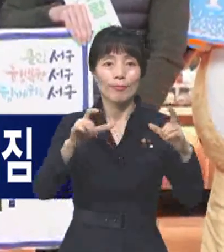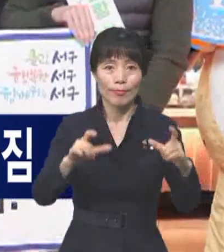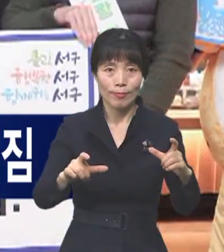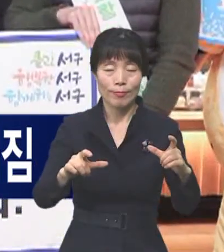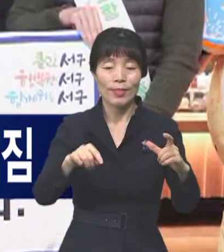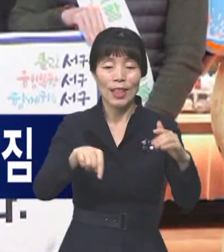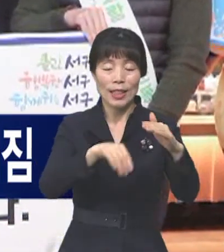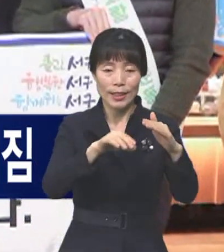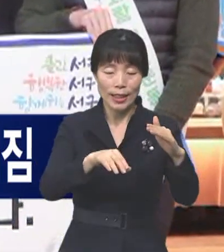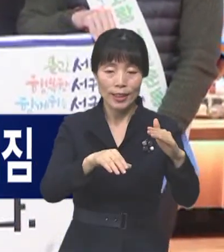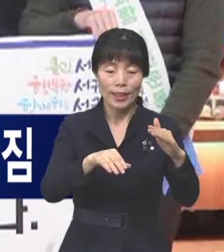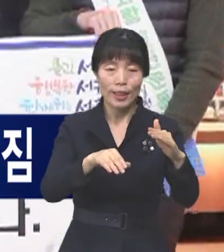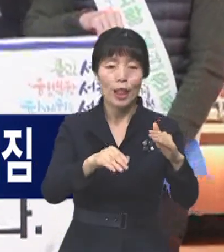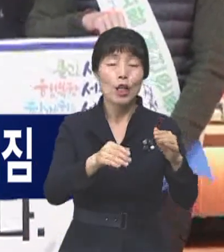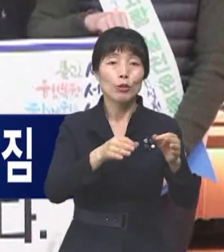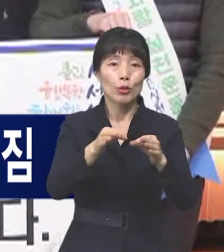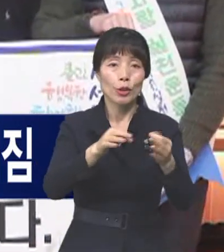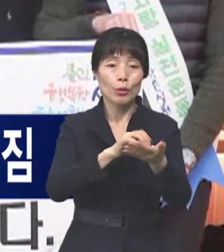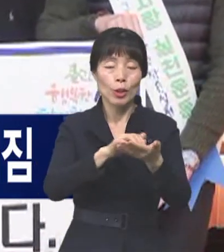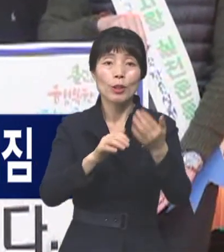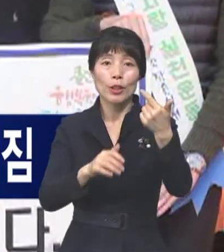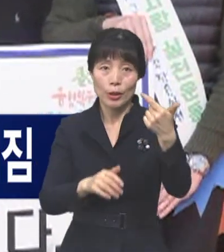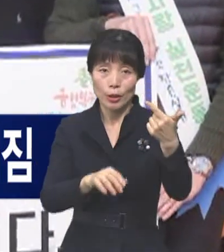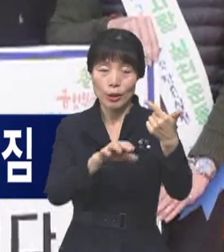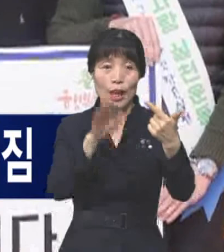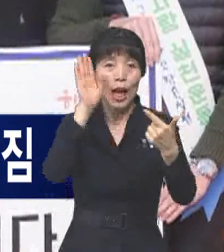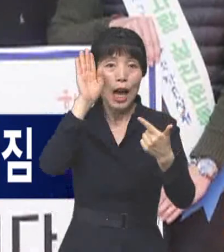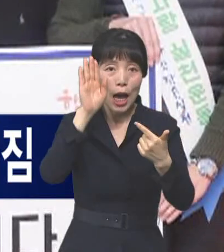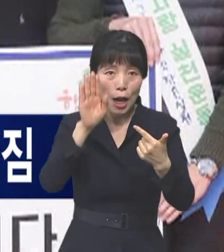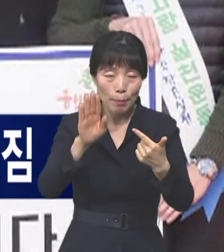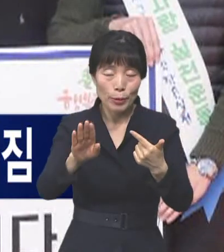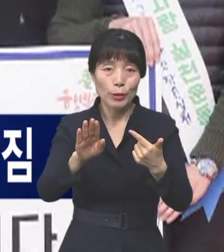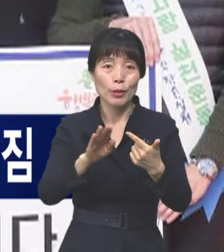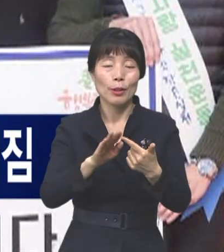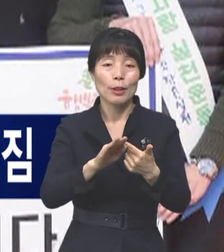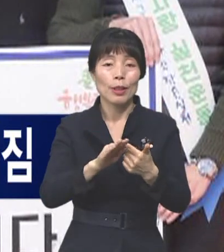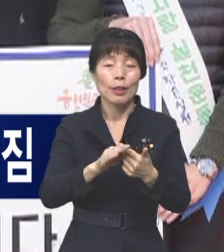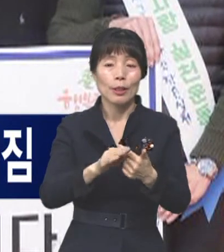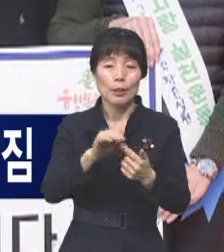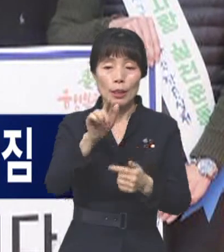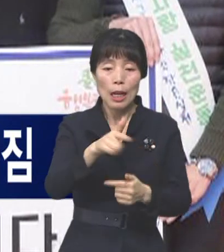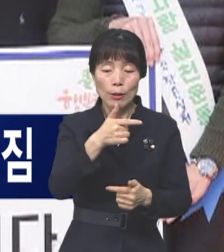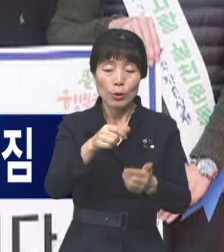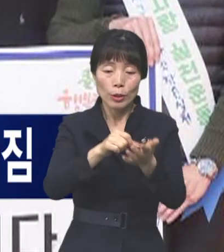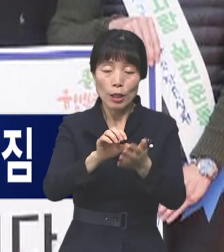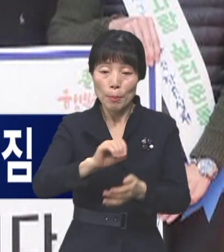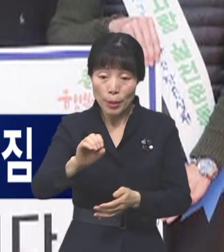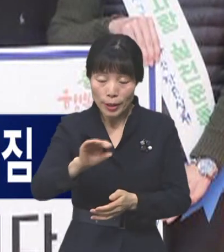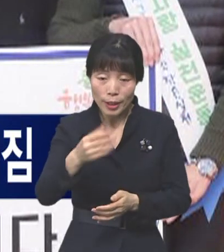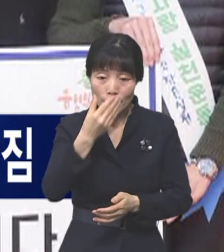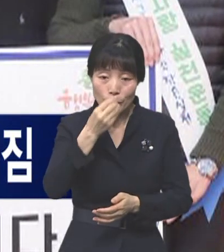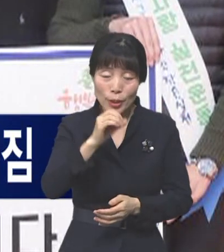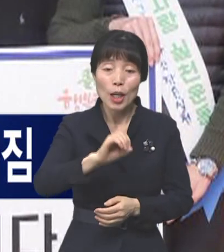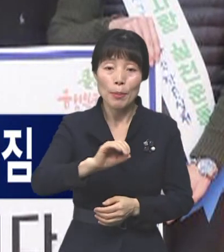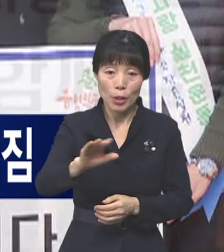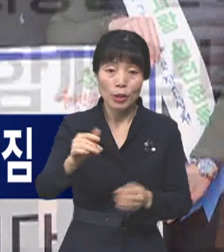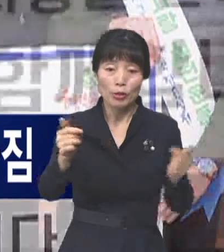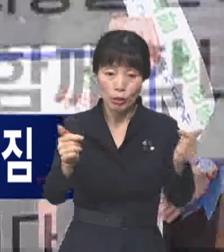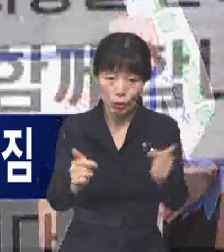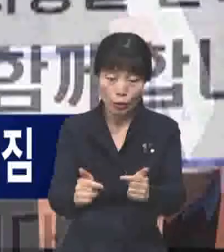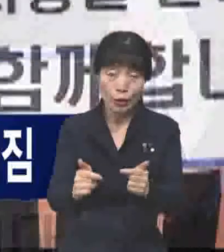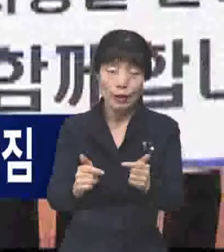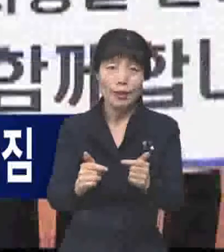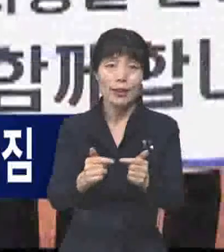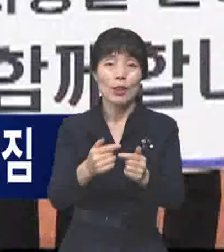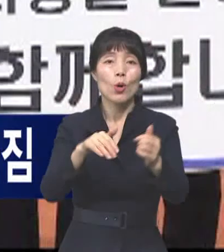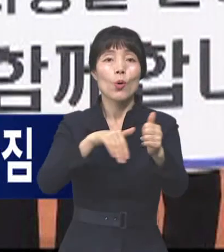서구내 매장 6곳을 운영 중인 스타벅스 코리아는 앞으로 매장 내 일회용품 사용을 줄이고 분리수거와 인쇄용지 사용 줄이기